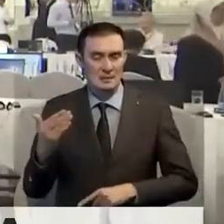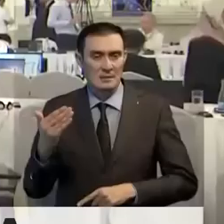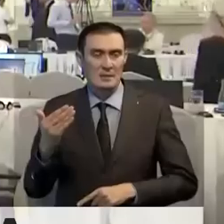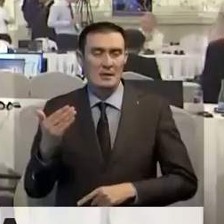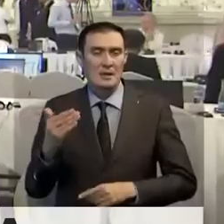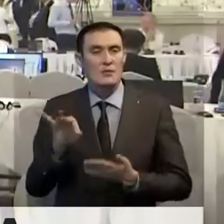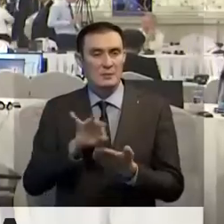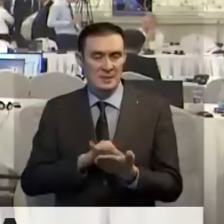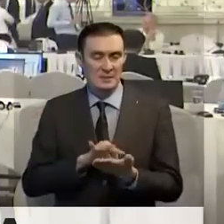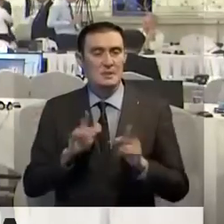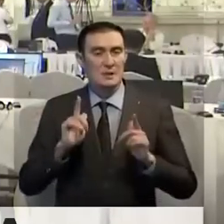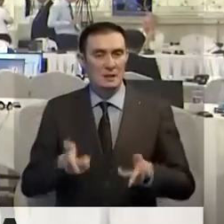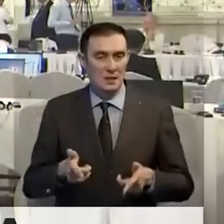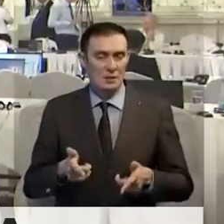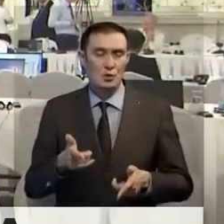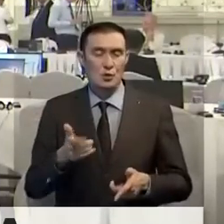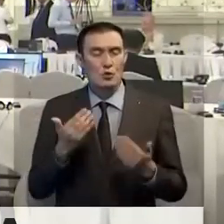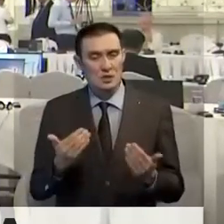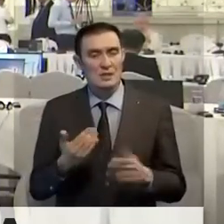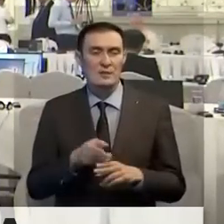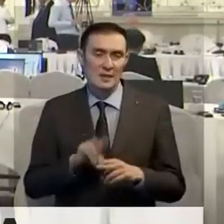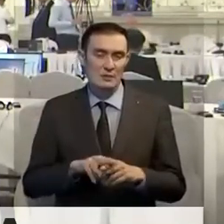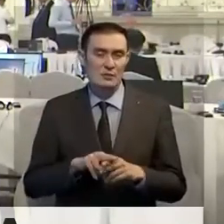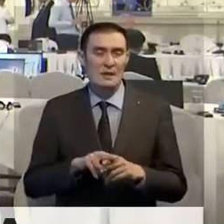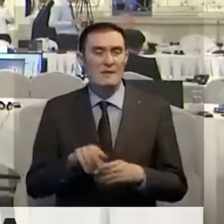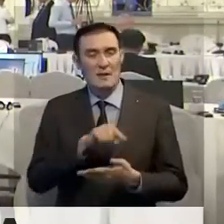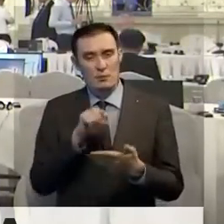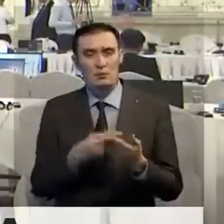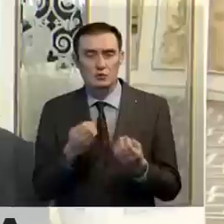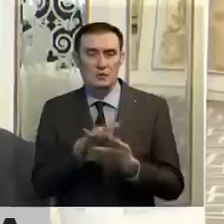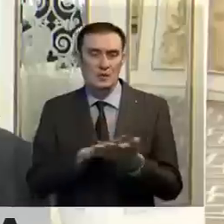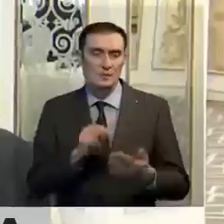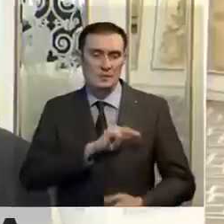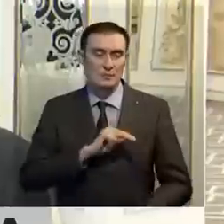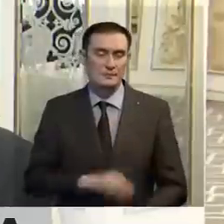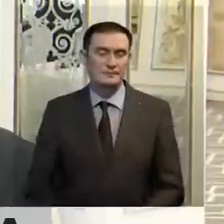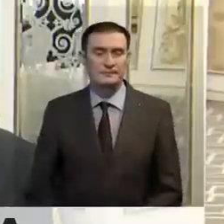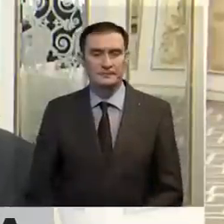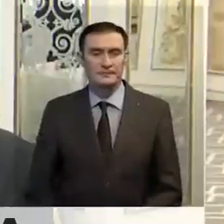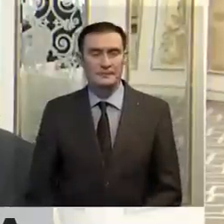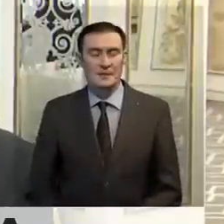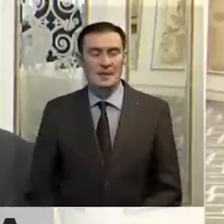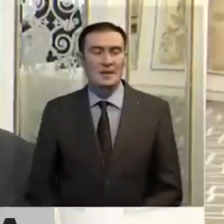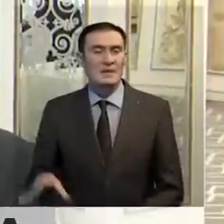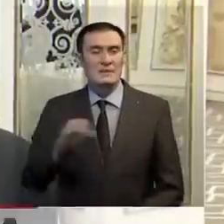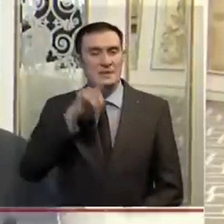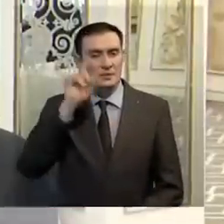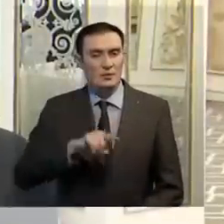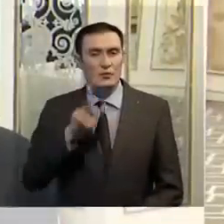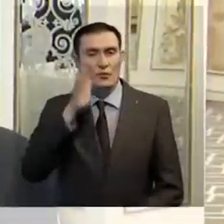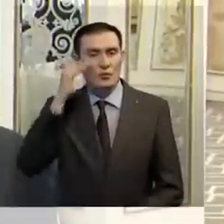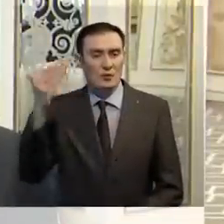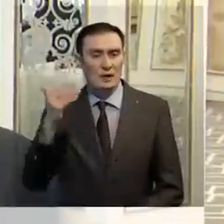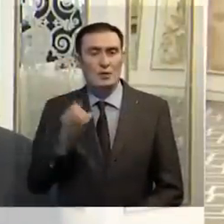в принципе поддерживает. Ну, мы сейчас этот технический момент отрабатываем с ними. Всем известно, что в Корее